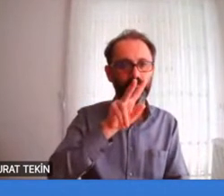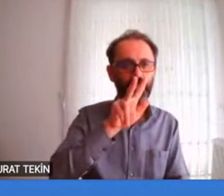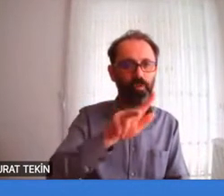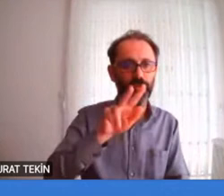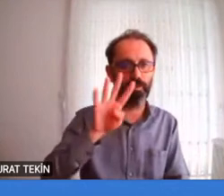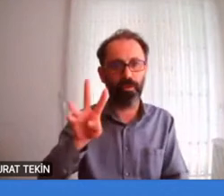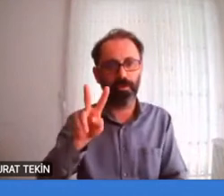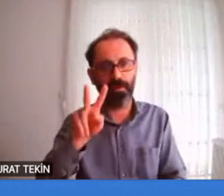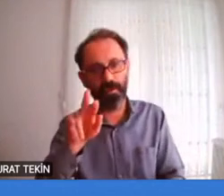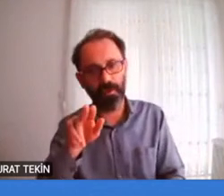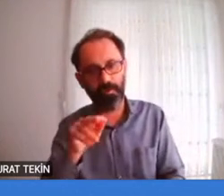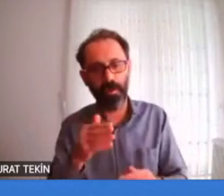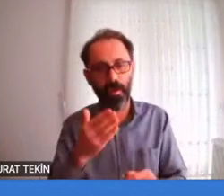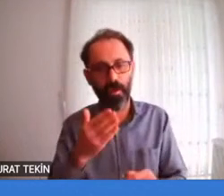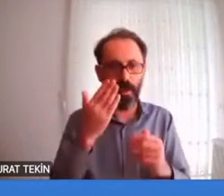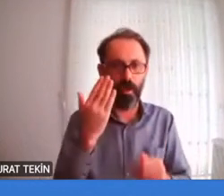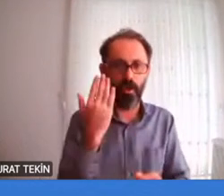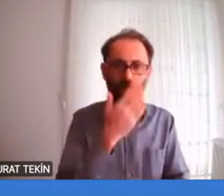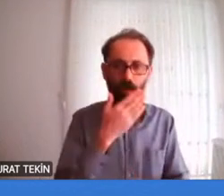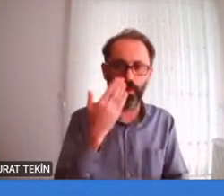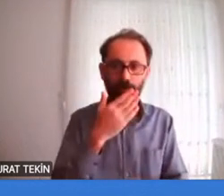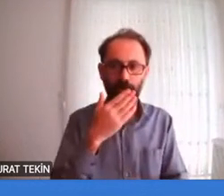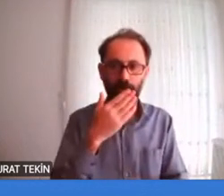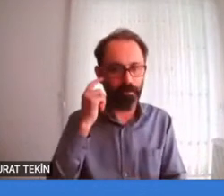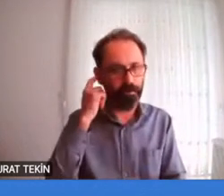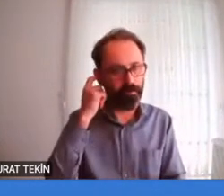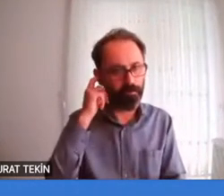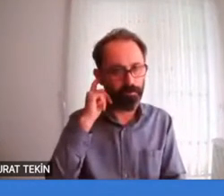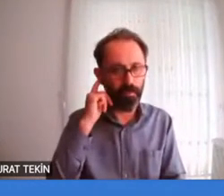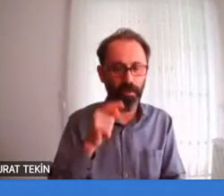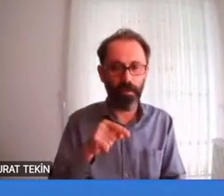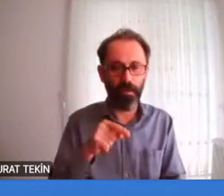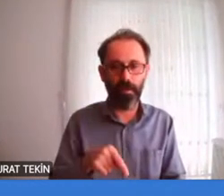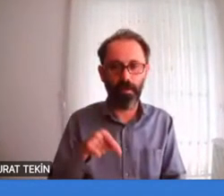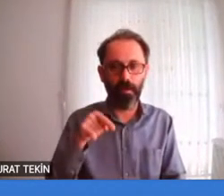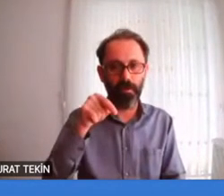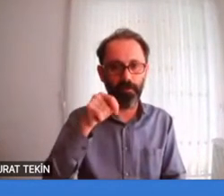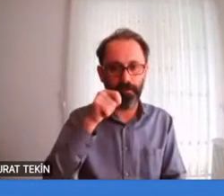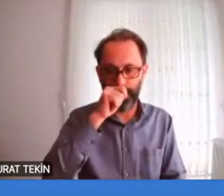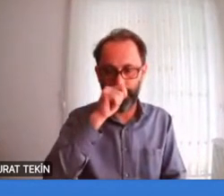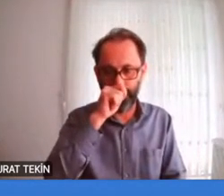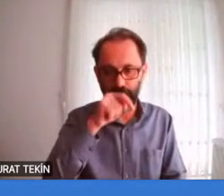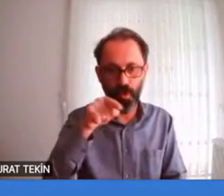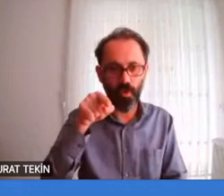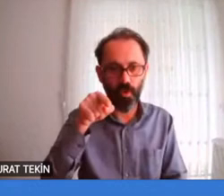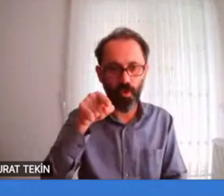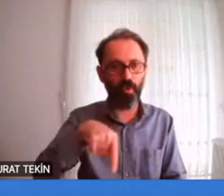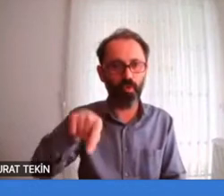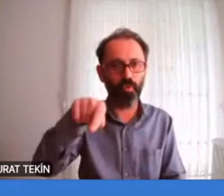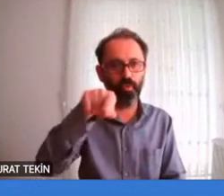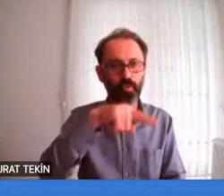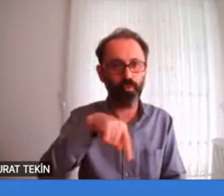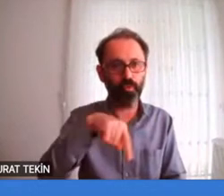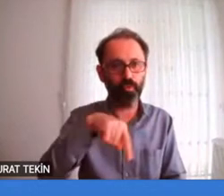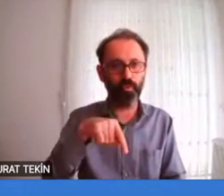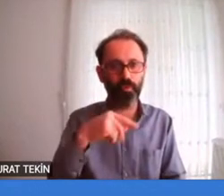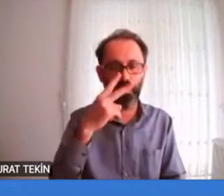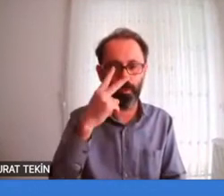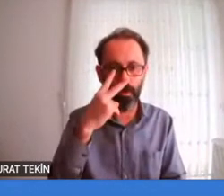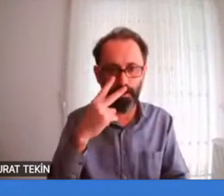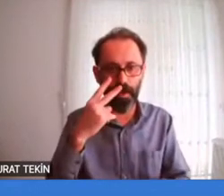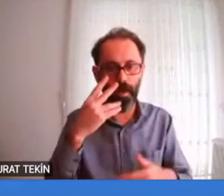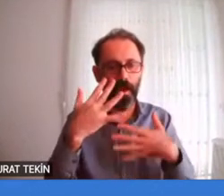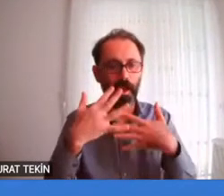işte şu anda burada her bir okulun aslında ekol olmuş okulun öğrencileri bunlar, sporcular.